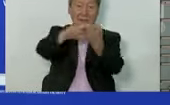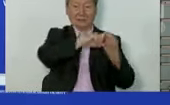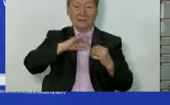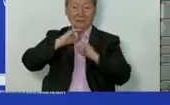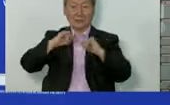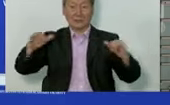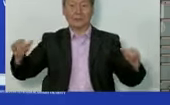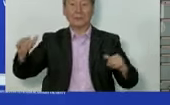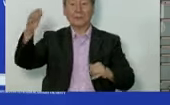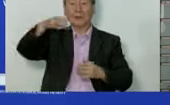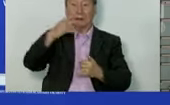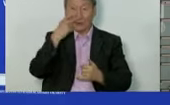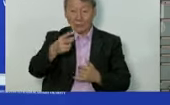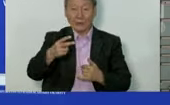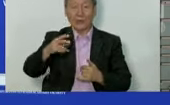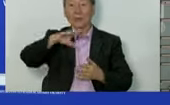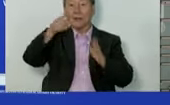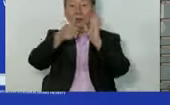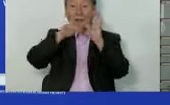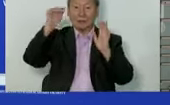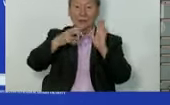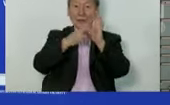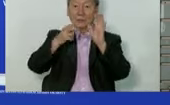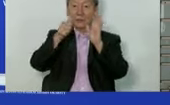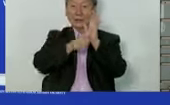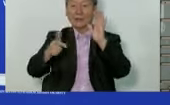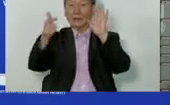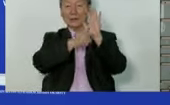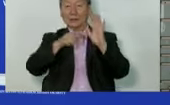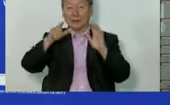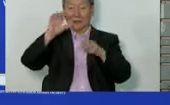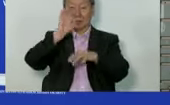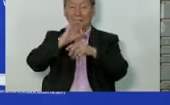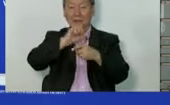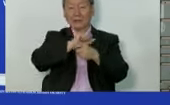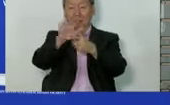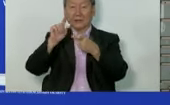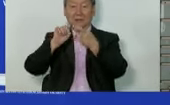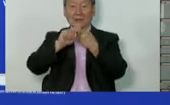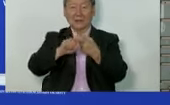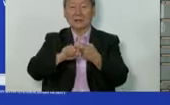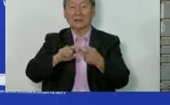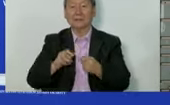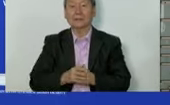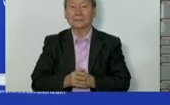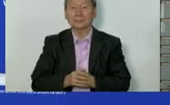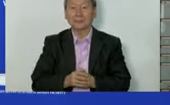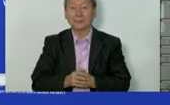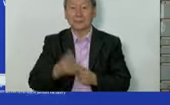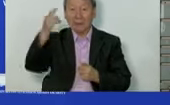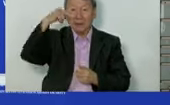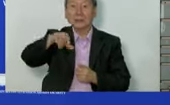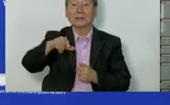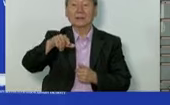505. Всего в Кыргызстане зарегистрировано 6767 подтвержденных случаев инфицирования